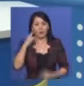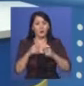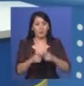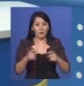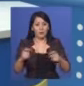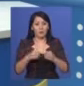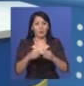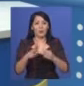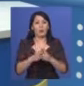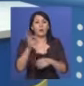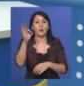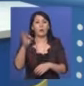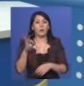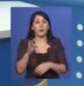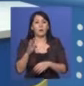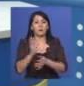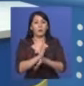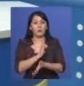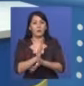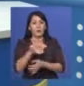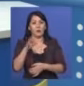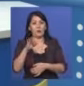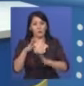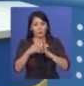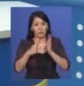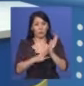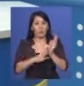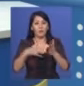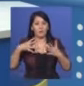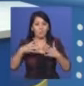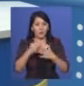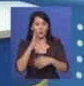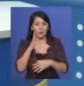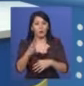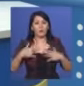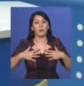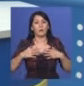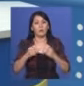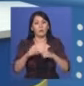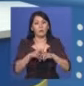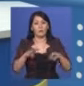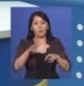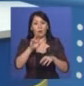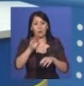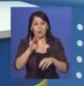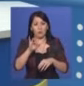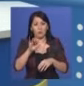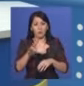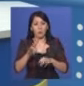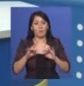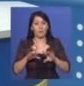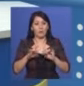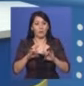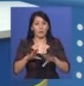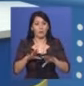Қазақстандықтардың 15% тегін негізде COVID-19-ға қарсы вакциналады. Бұл туралы денсаулық сақтау вице-министрі Людмила